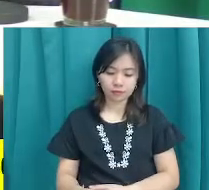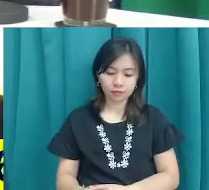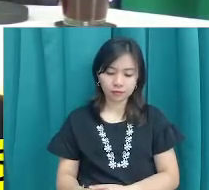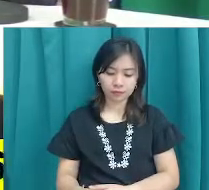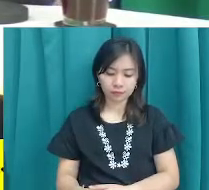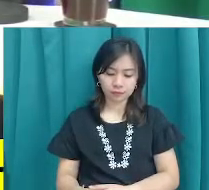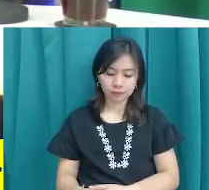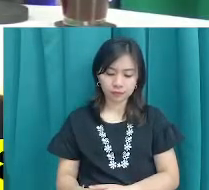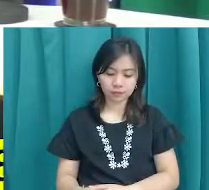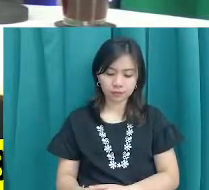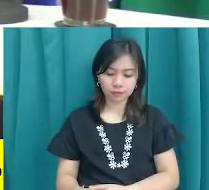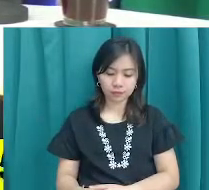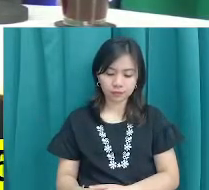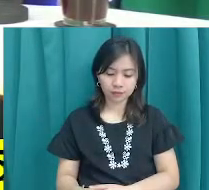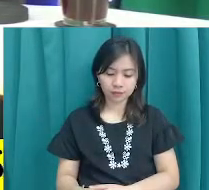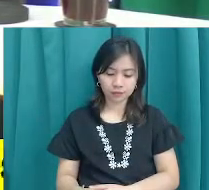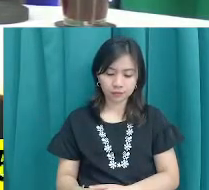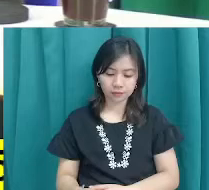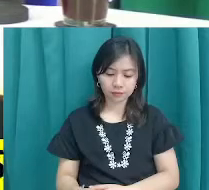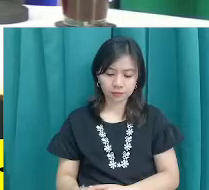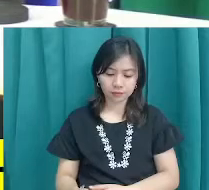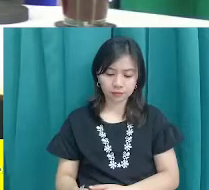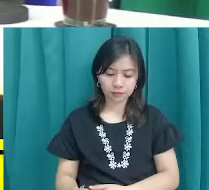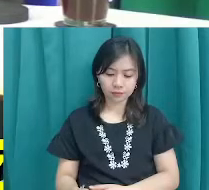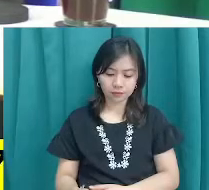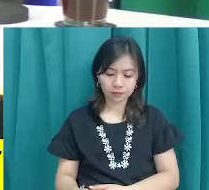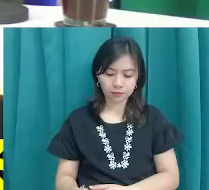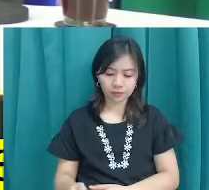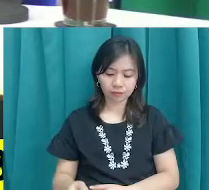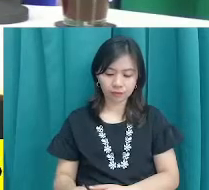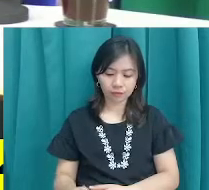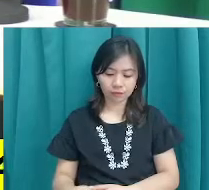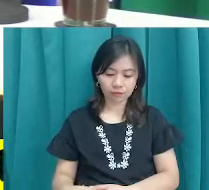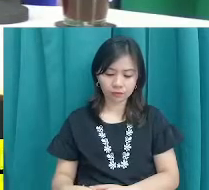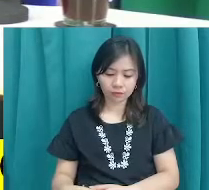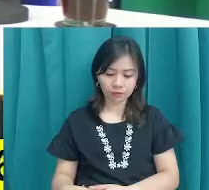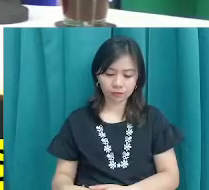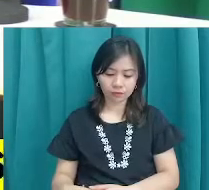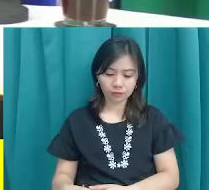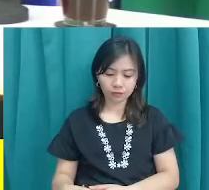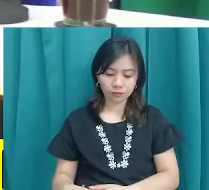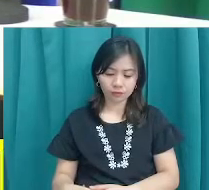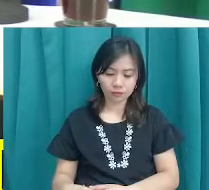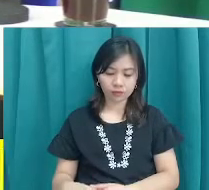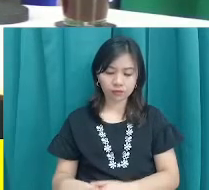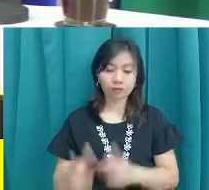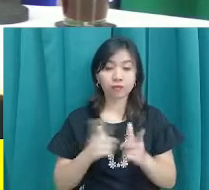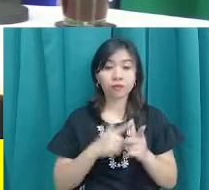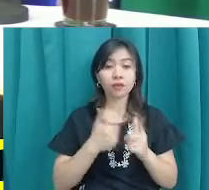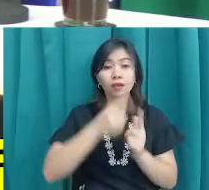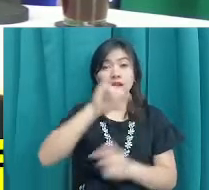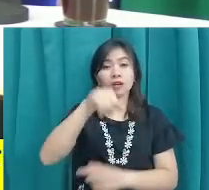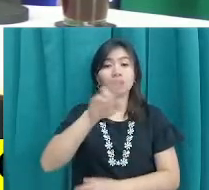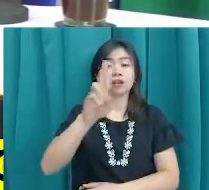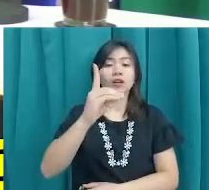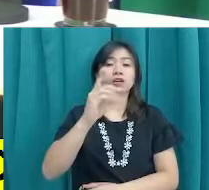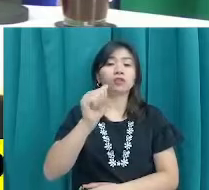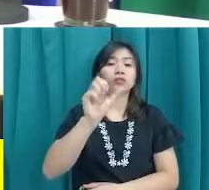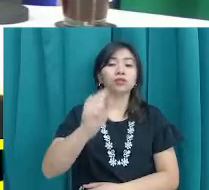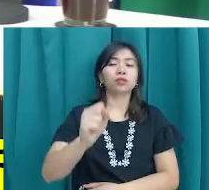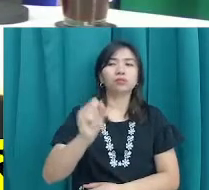Judas Iscariot. Yun lang tayo kung ano niya sa Bible. You see? Then Judas, which betrayed him, answered and